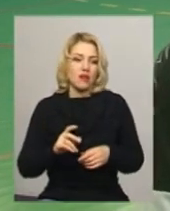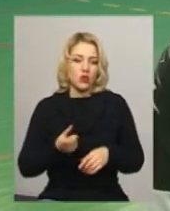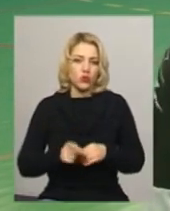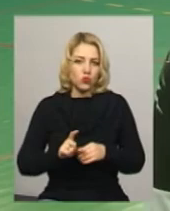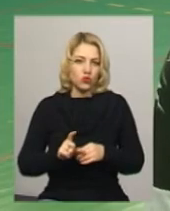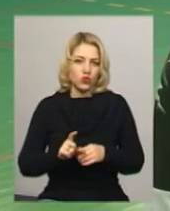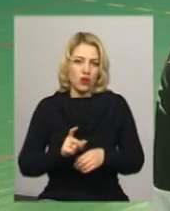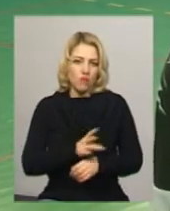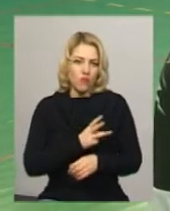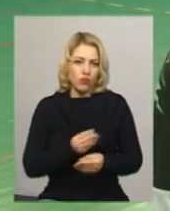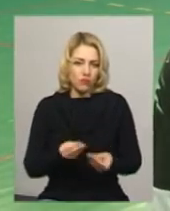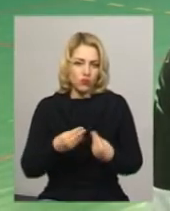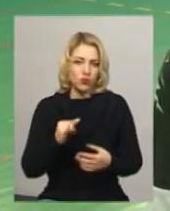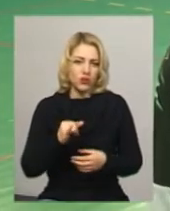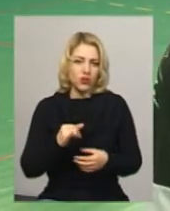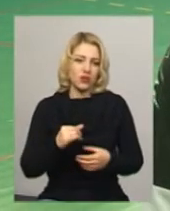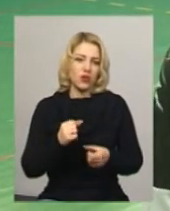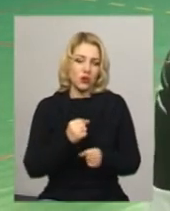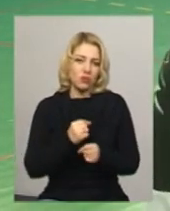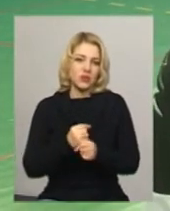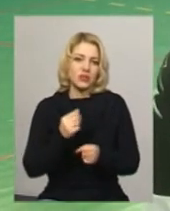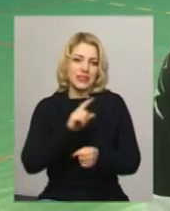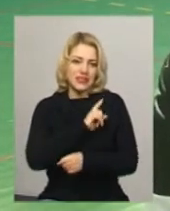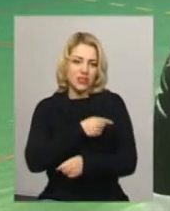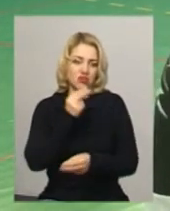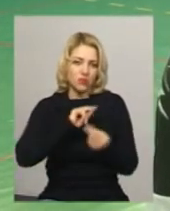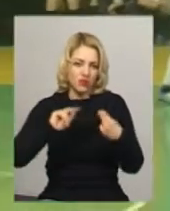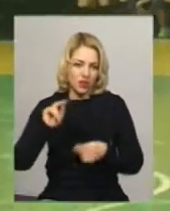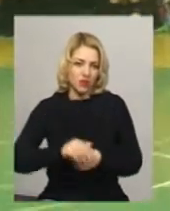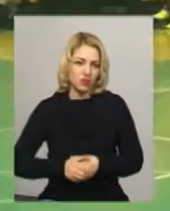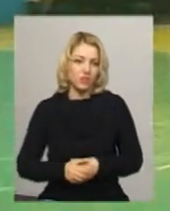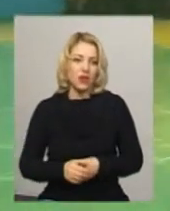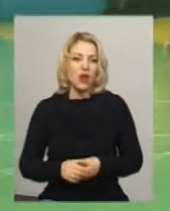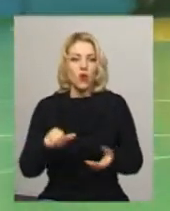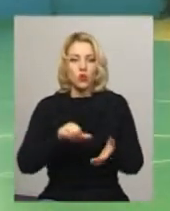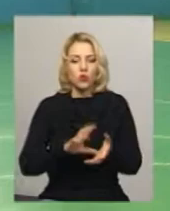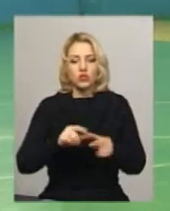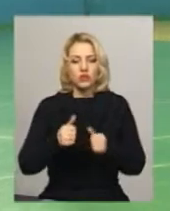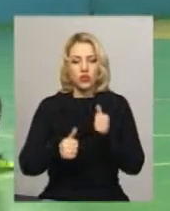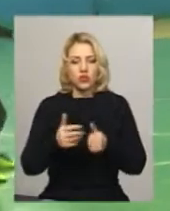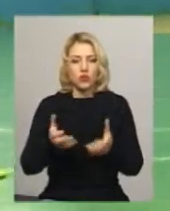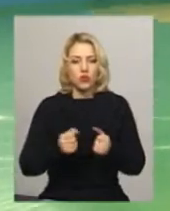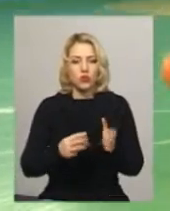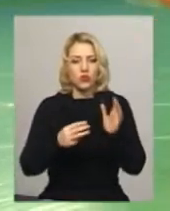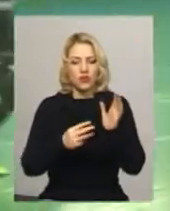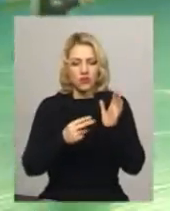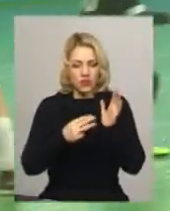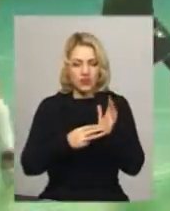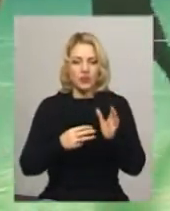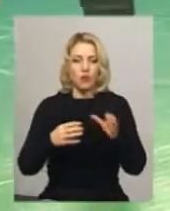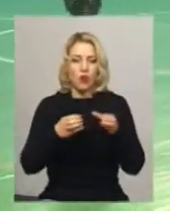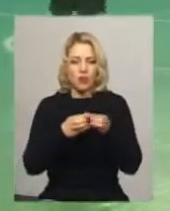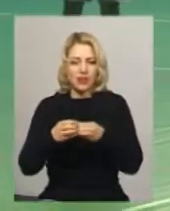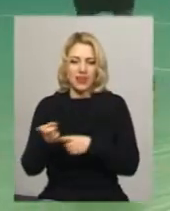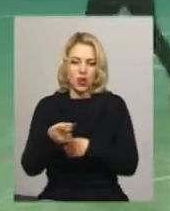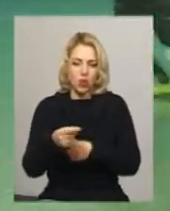мотивує, робить сильнішим та кращим в цьому житті. Участь у турнірі беруть 8 юнацьких команд з Тернополя,